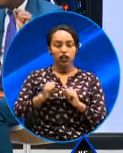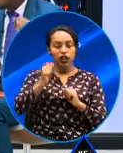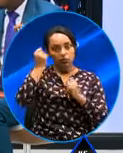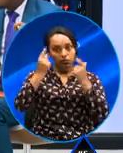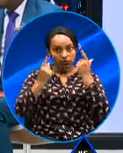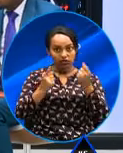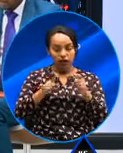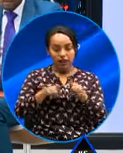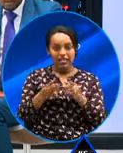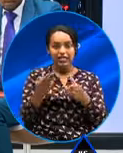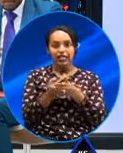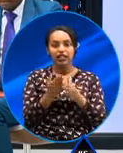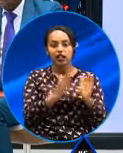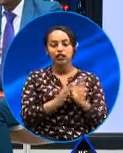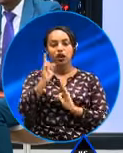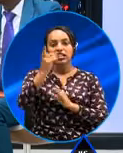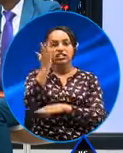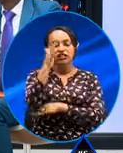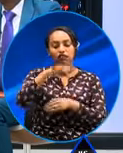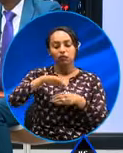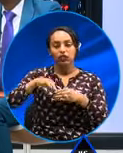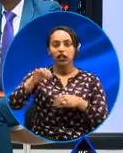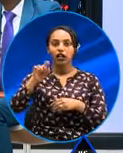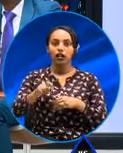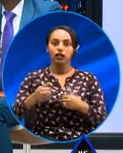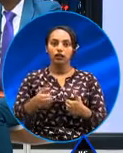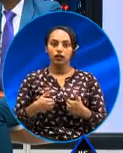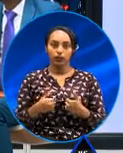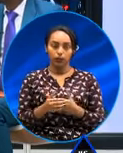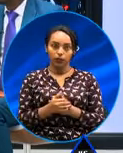ኦፍ አንደርስታንዲንግ አድርገው ነው አንድን ችግኝ መትከል ያለባቸው።